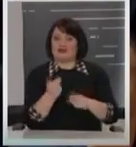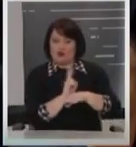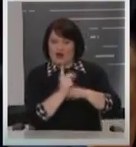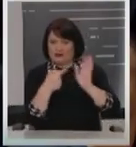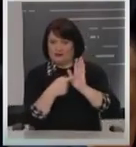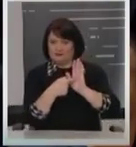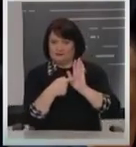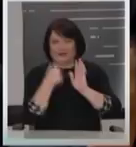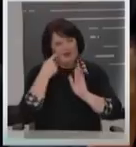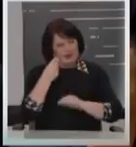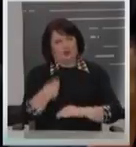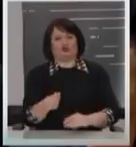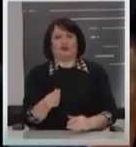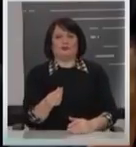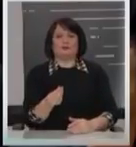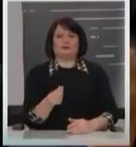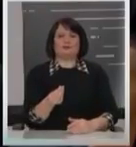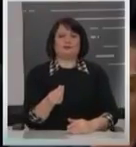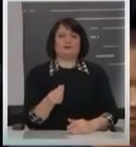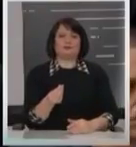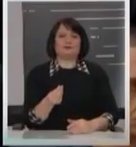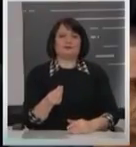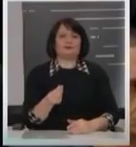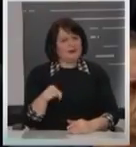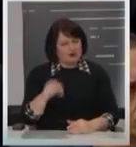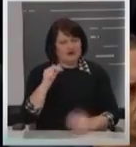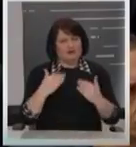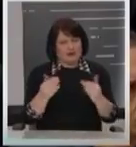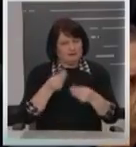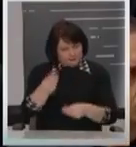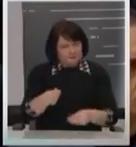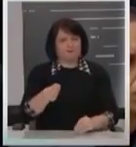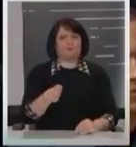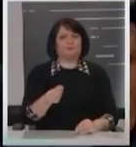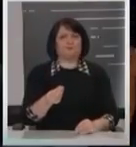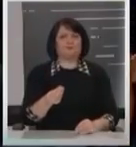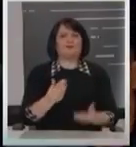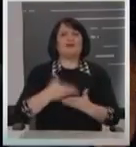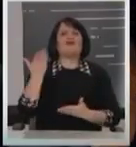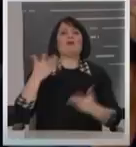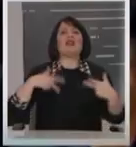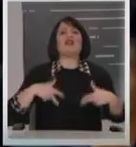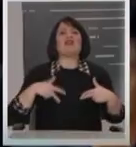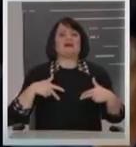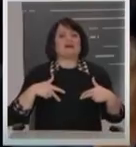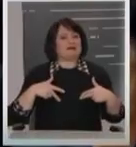το οποίο θα καταθέσω στα πρακτικά της Βουλής και είναι η εφημερίδα της